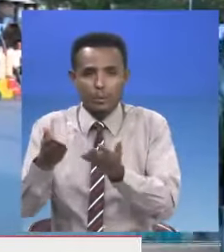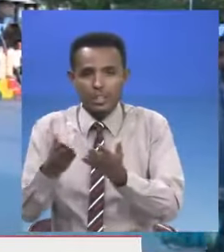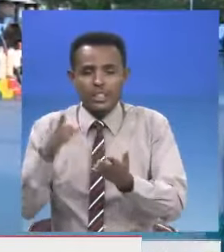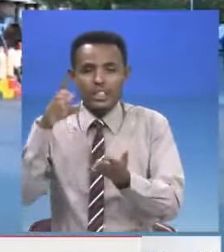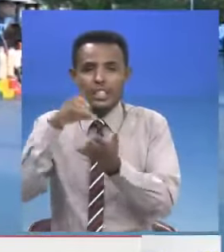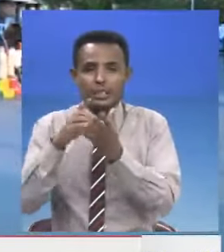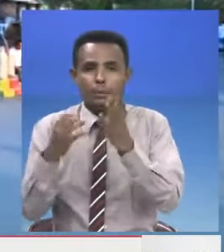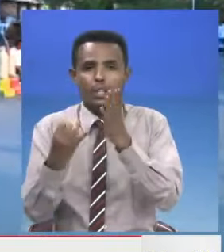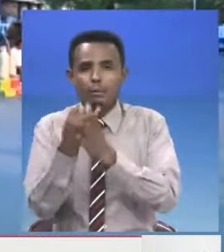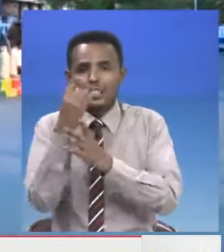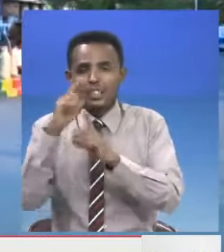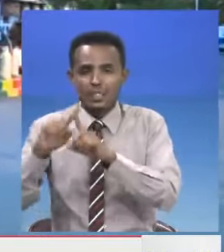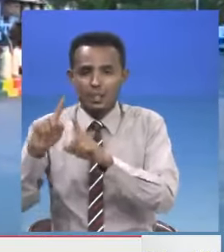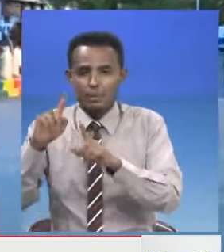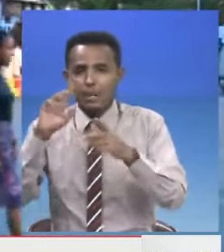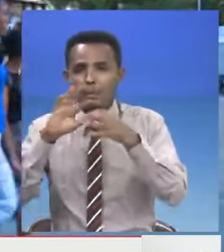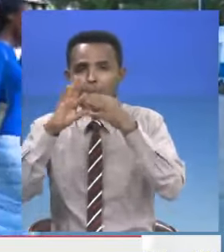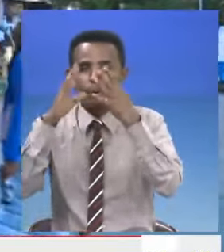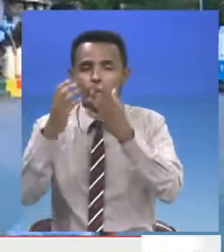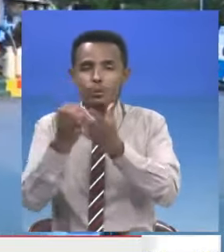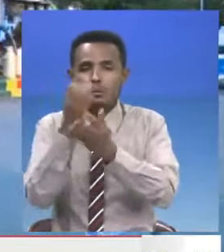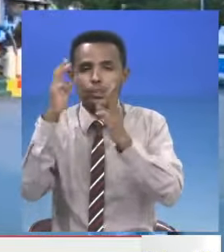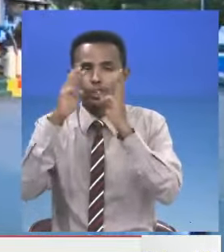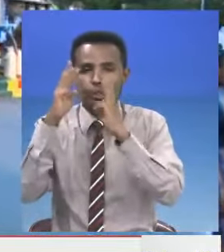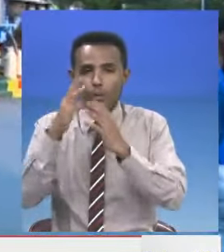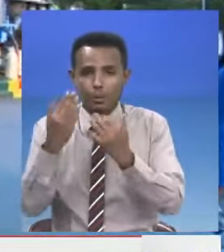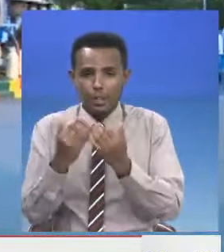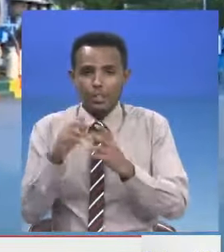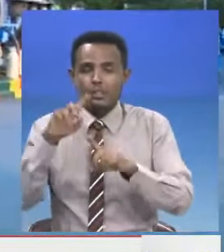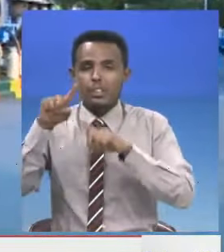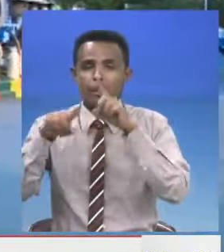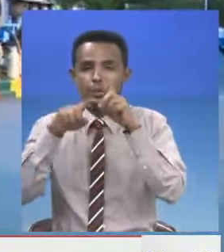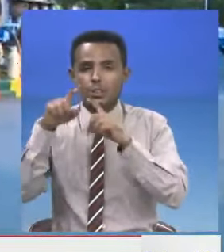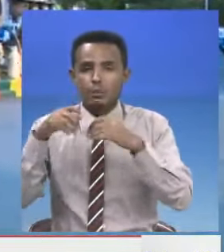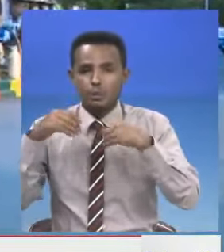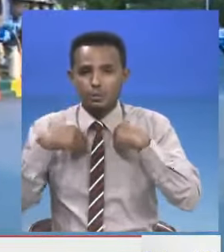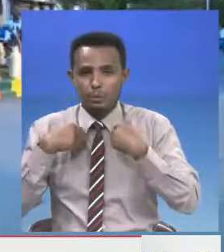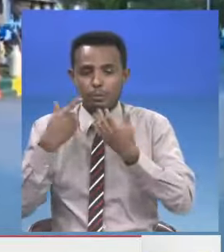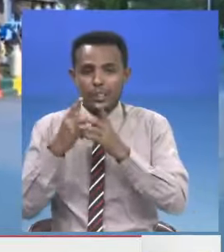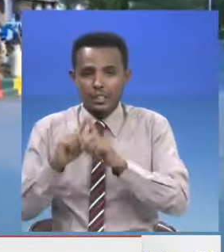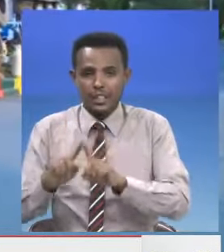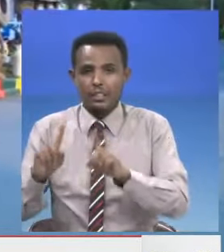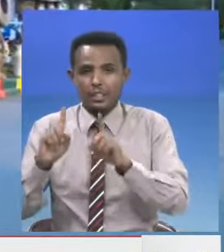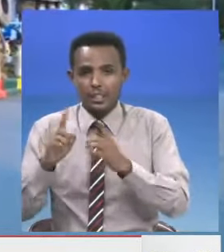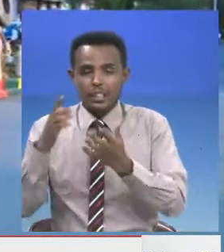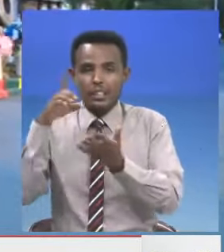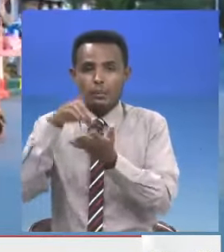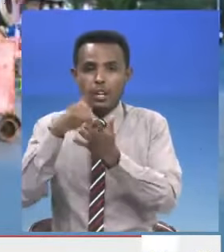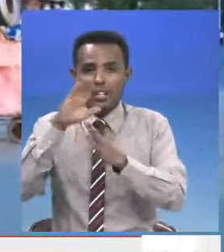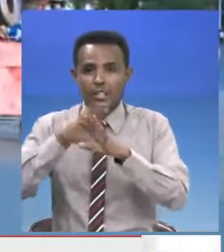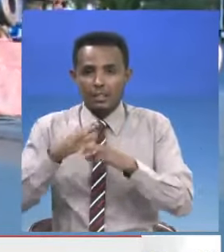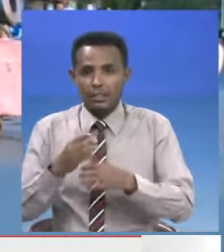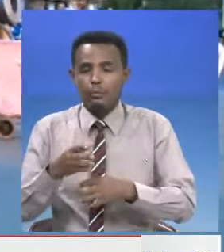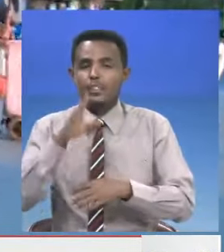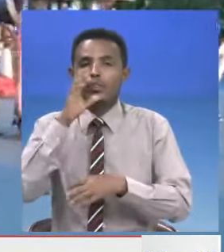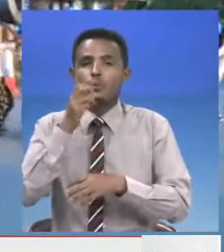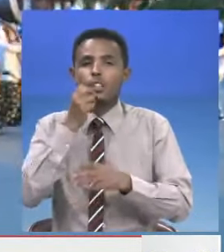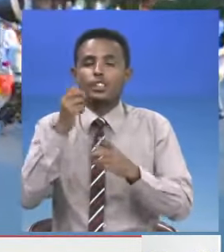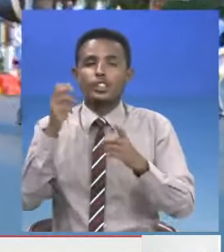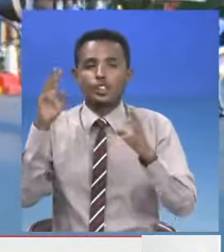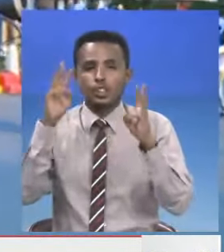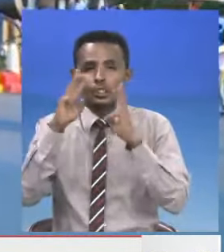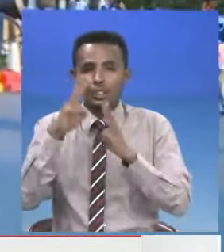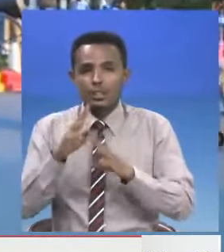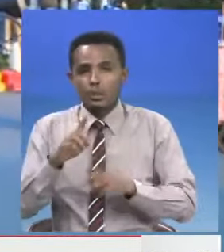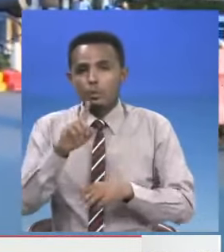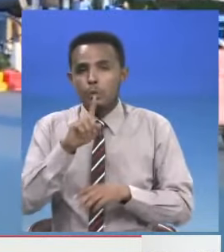ከከተማዋ ልማትና የተለያዩ ማህበራዊ ኢኮኖሚያዊ ችግሮች አኳያም የተነሱ ጥያቄዎች አሉ። በተለይ ከተማዋ ላይ ያለው የመጠጥ ውሃ ችግር ሆን ተብሎ